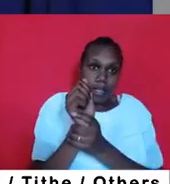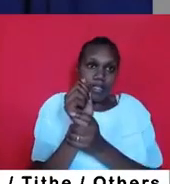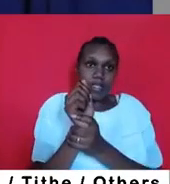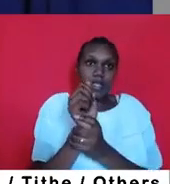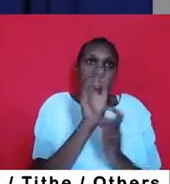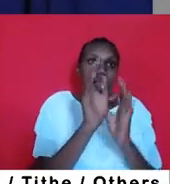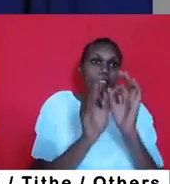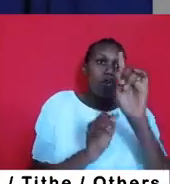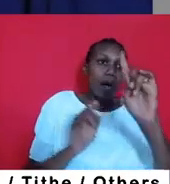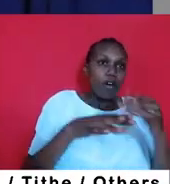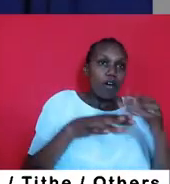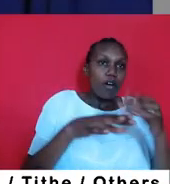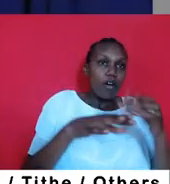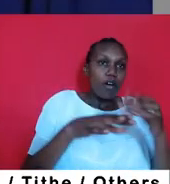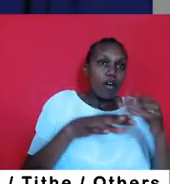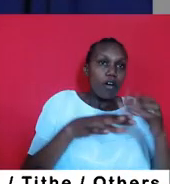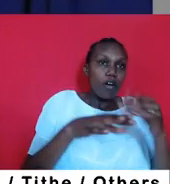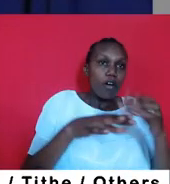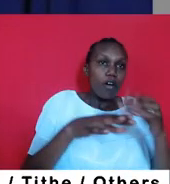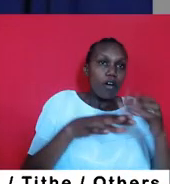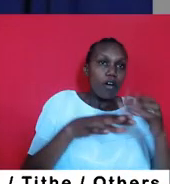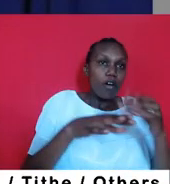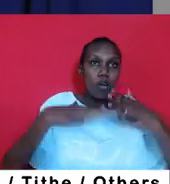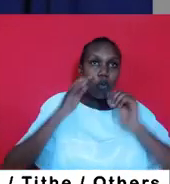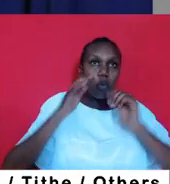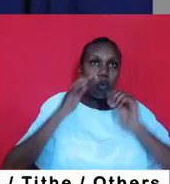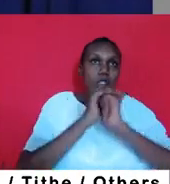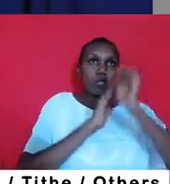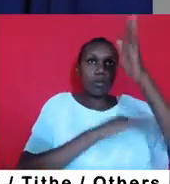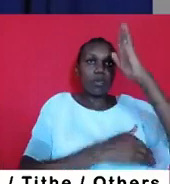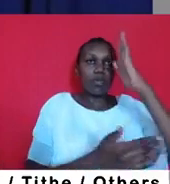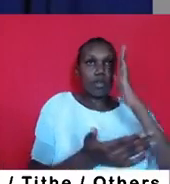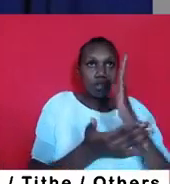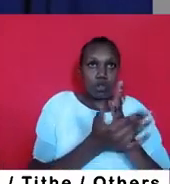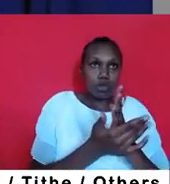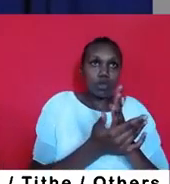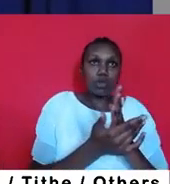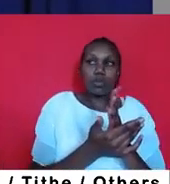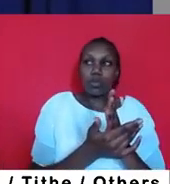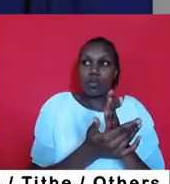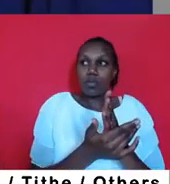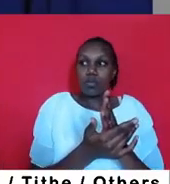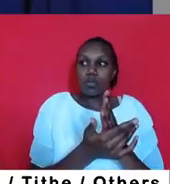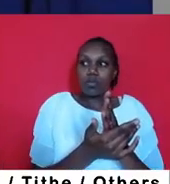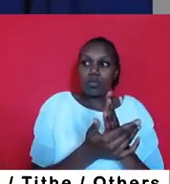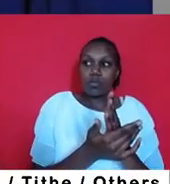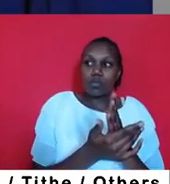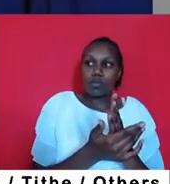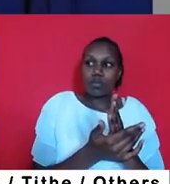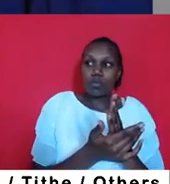kama mmoja wa wale wanamwabudu kwa haki na kwa kweli.